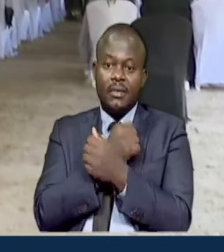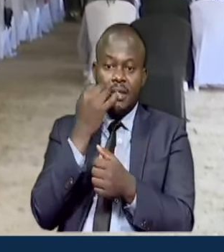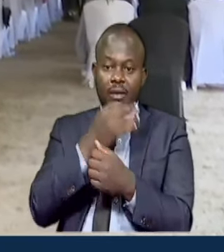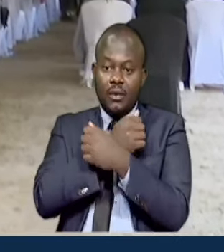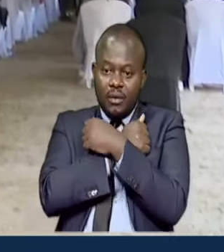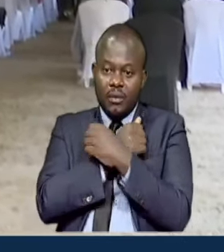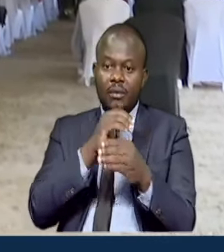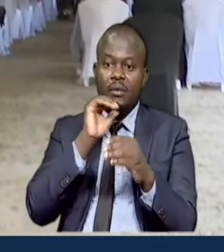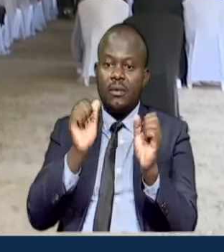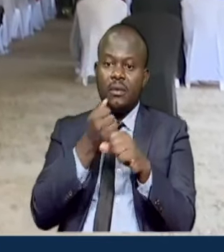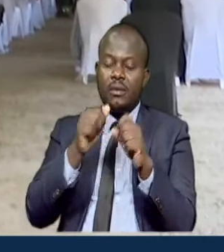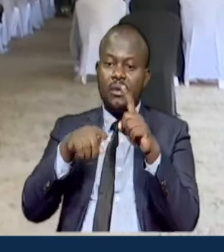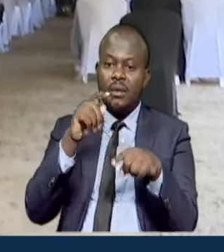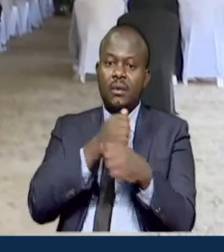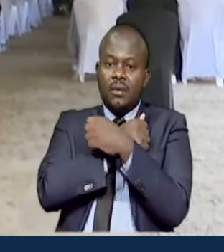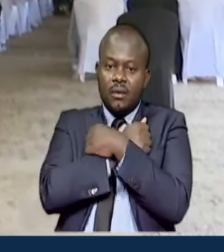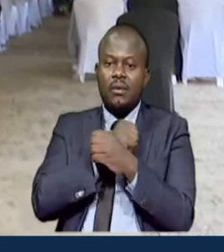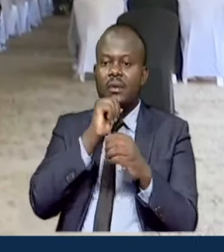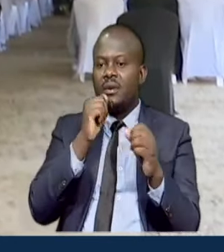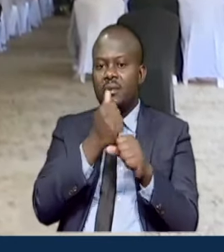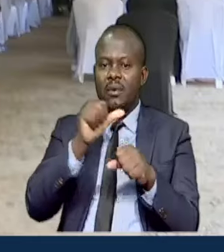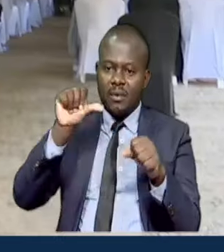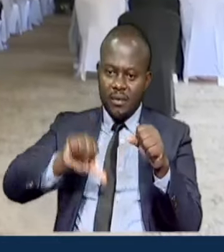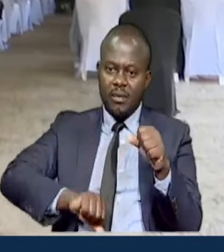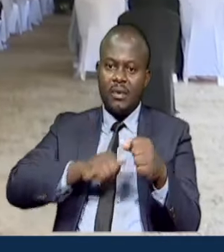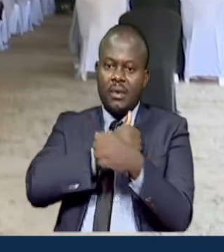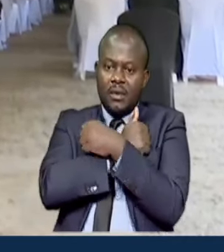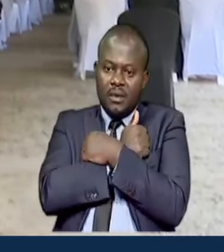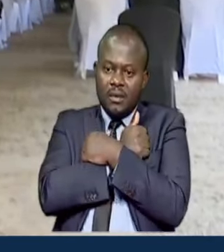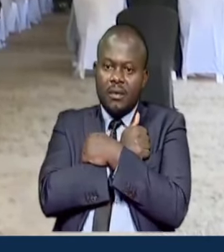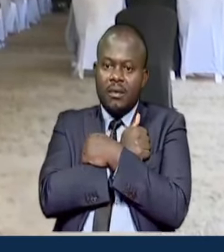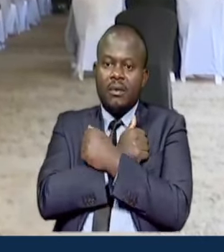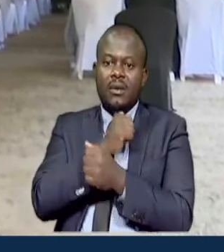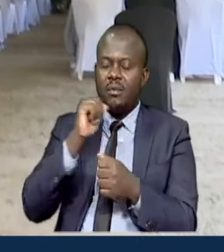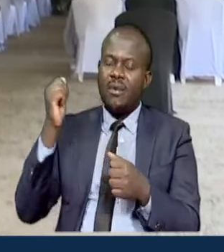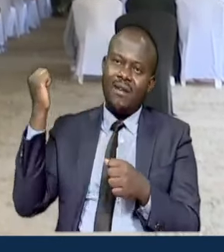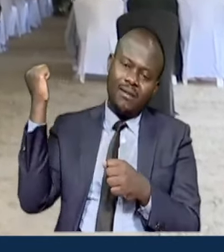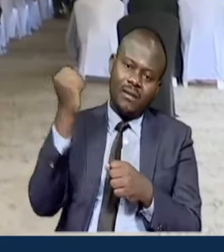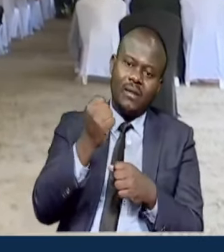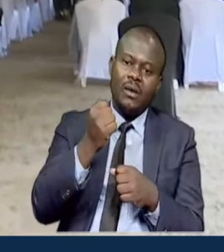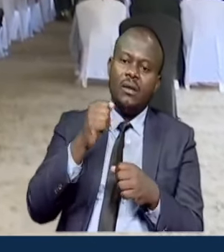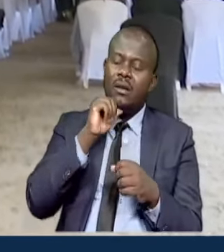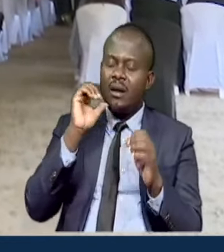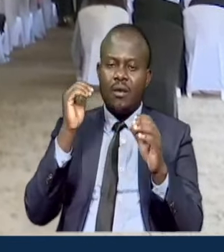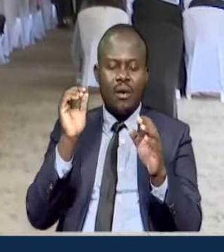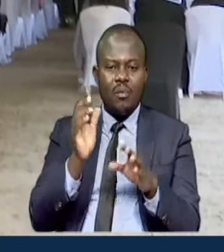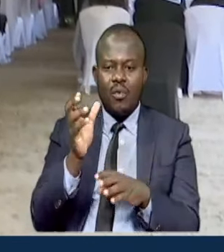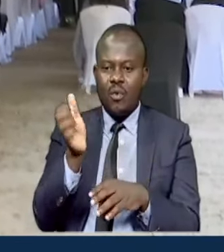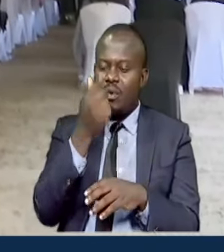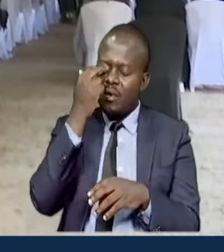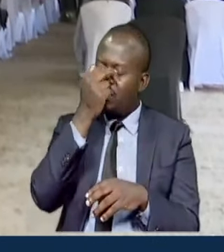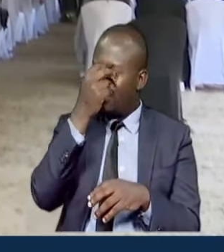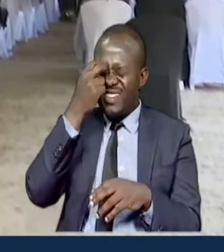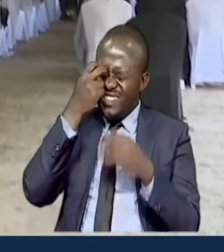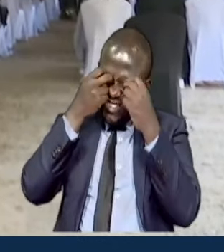ntabwo wamwica, ukunze ntiwamugambanira, ukunze ntiwamutera icumu, ukunze ntiwamukuramo amaso, ukunze umwana